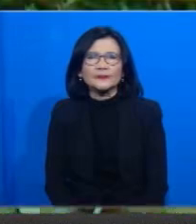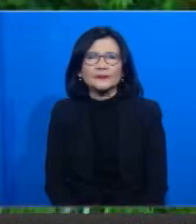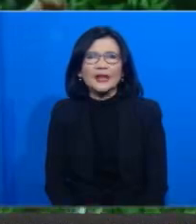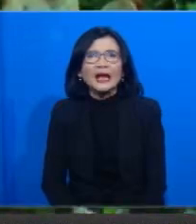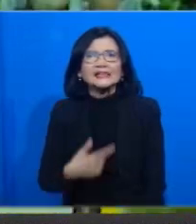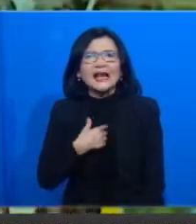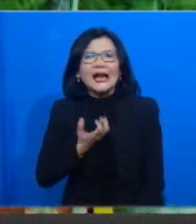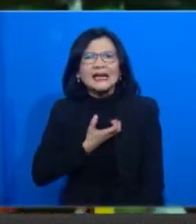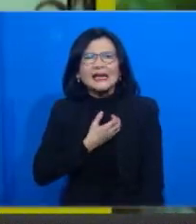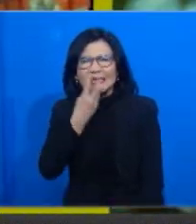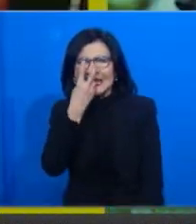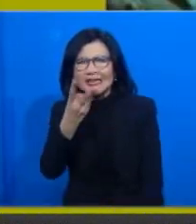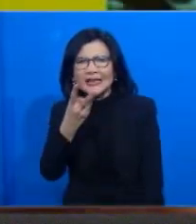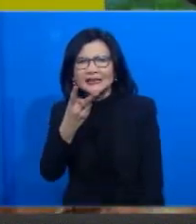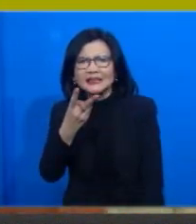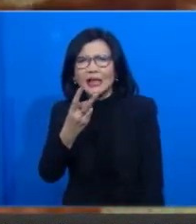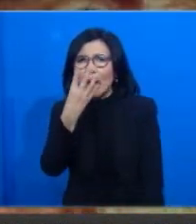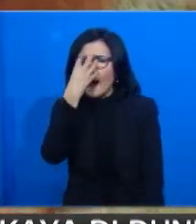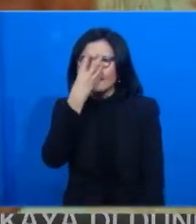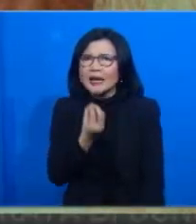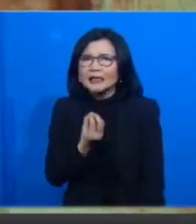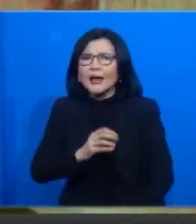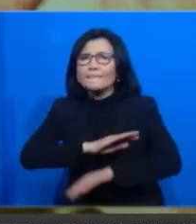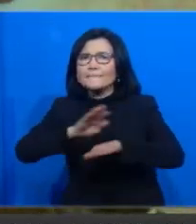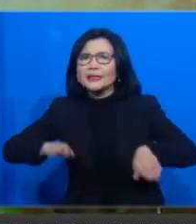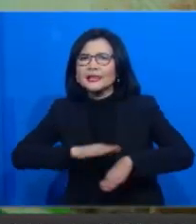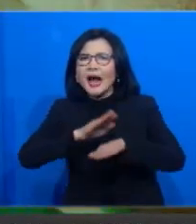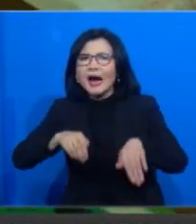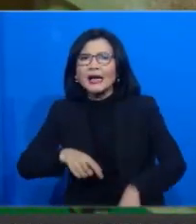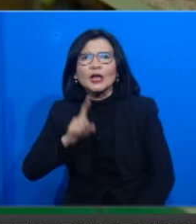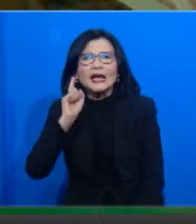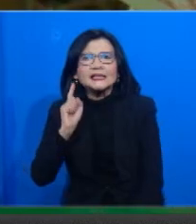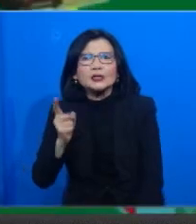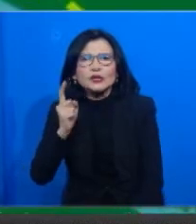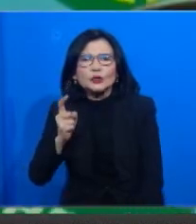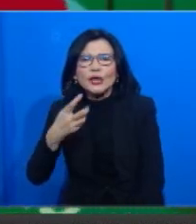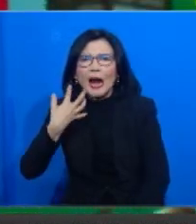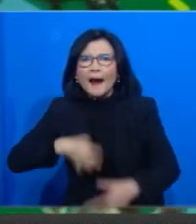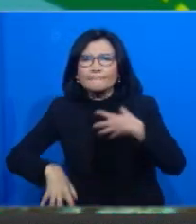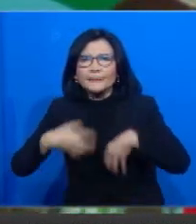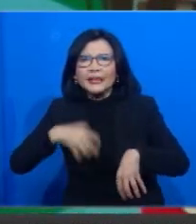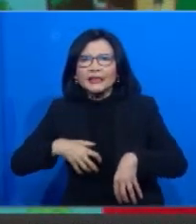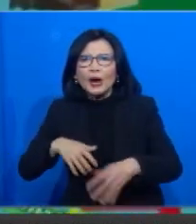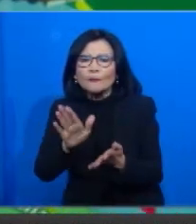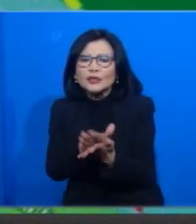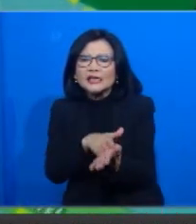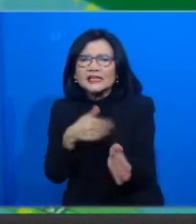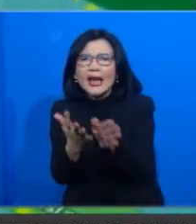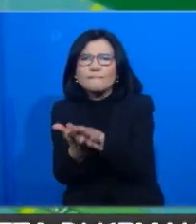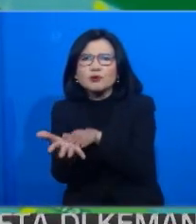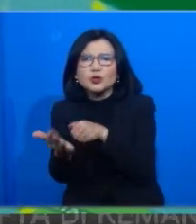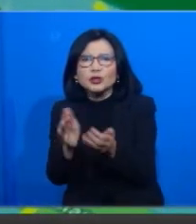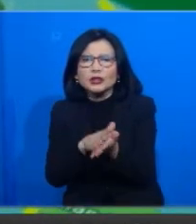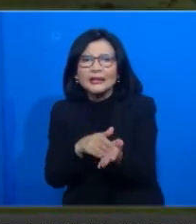penasaran ingin melihat bekantan berenang, karena menurut Amalia, bekantan adalah satu-satunya primata yang memiliki selaput di tangannya.